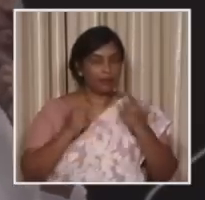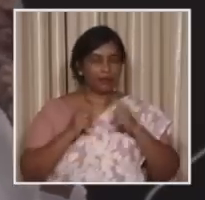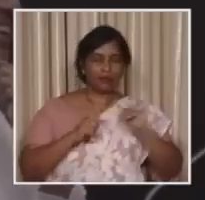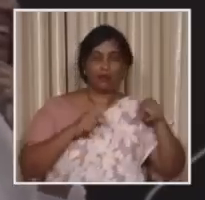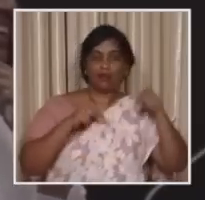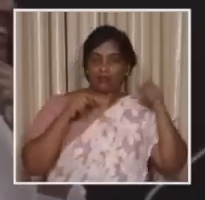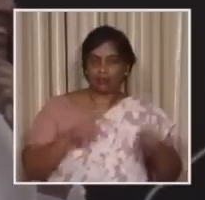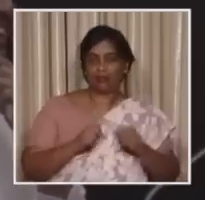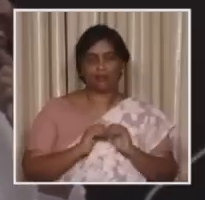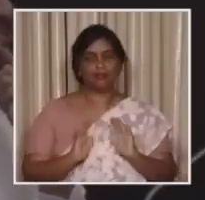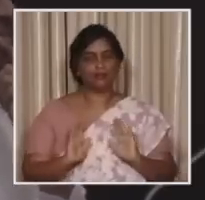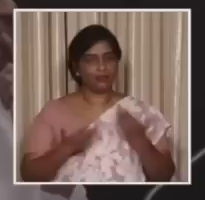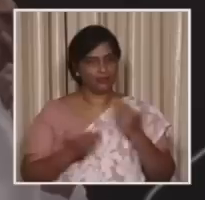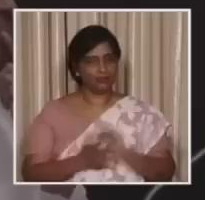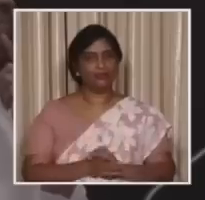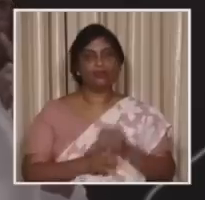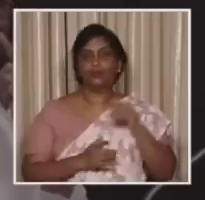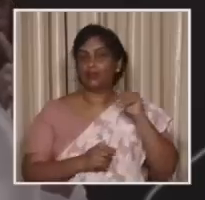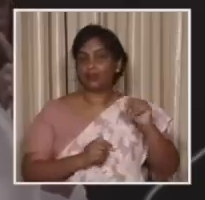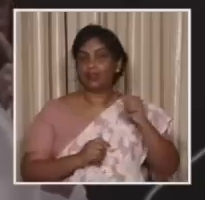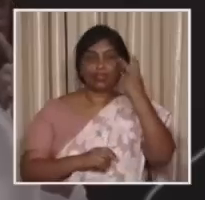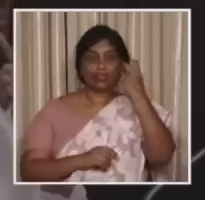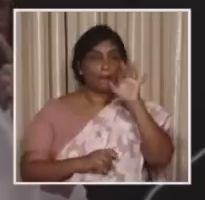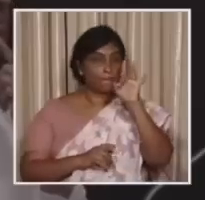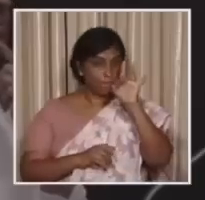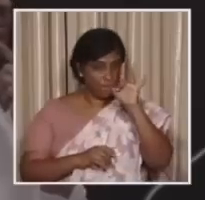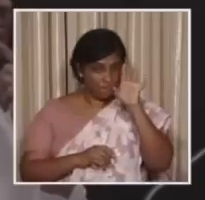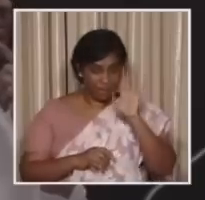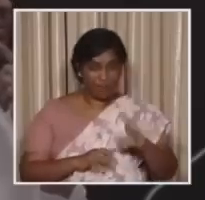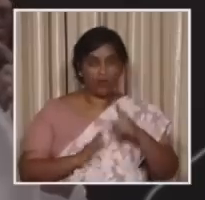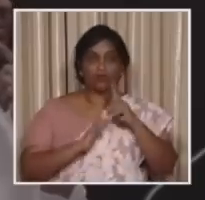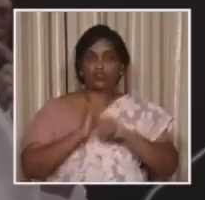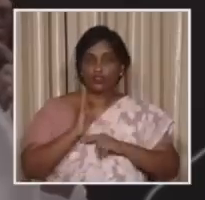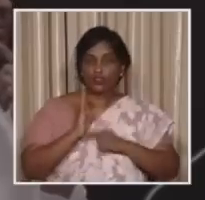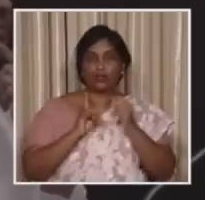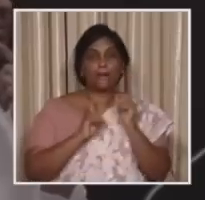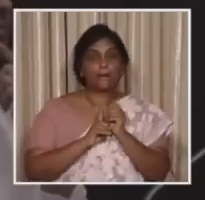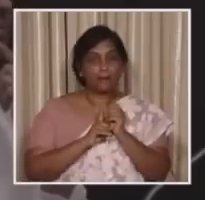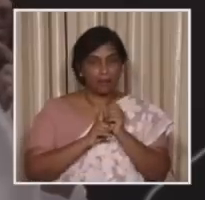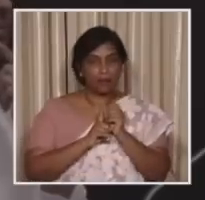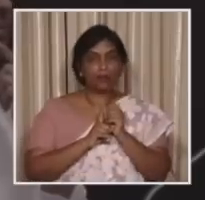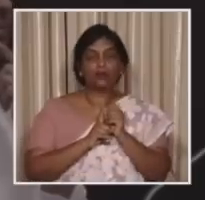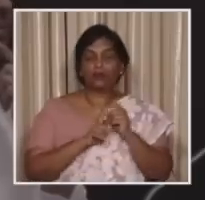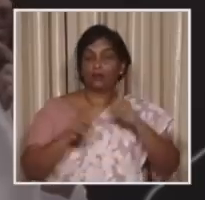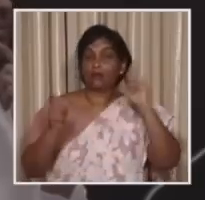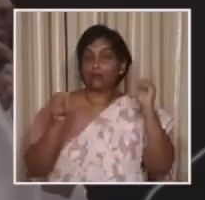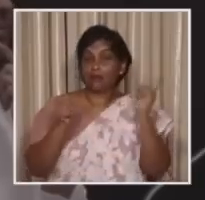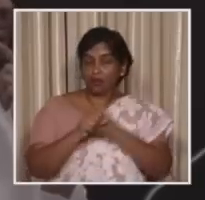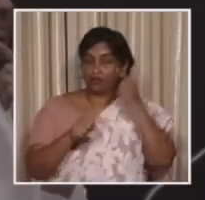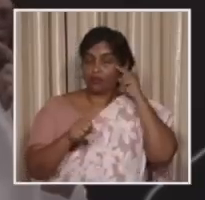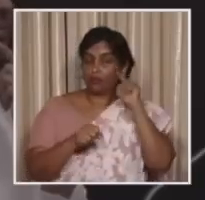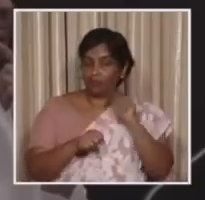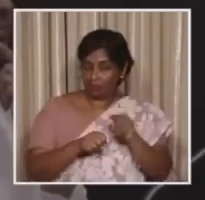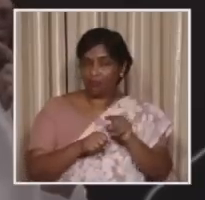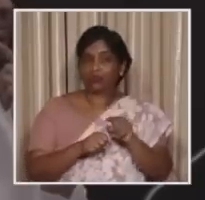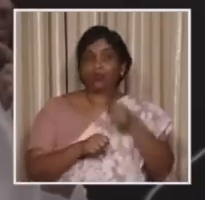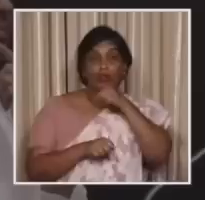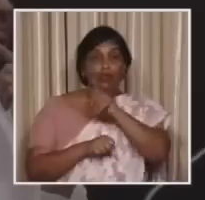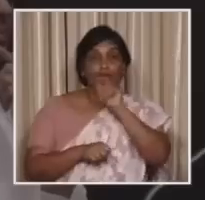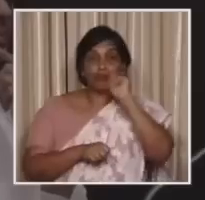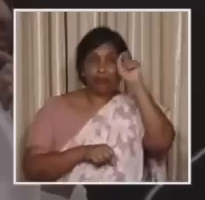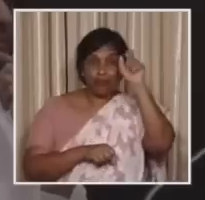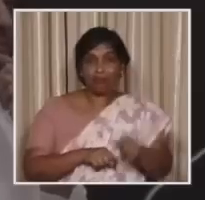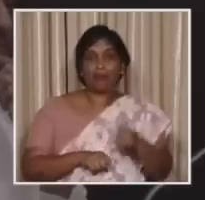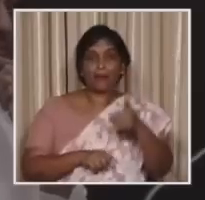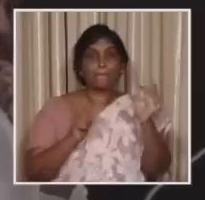tanakin dan metenin thawa patang ganna vela tiyenne mokada 2015 wenakota joseph parrasim gam ghatane sambandhawa oya kiyana manussaya